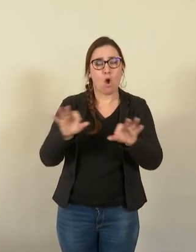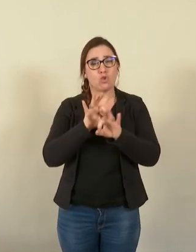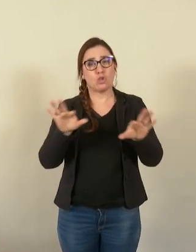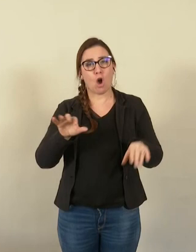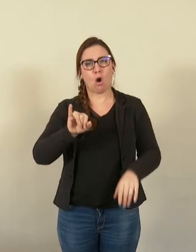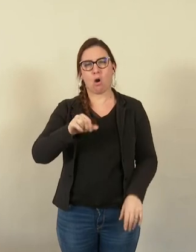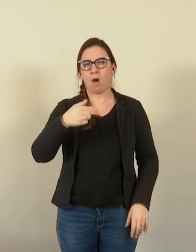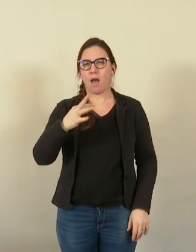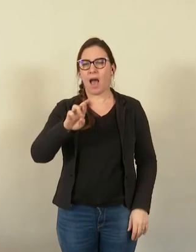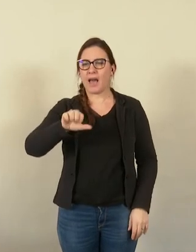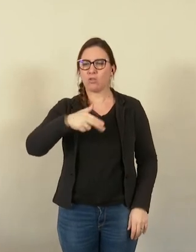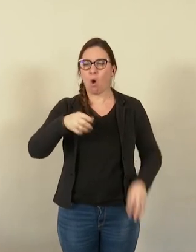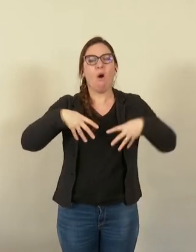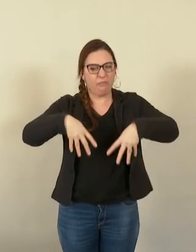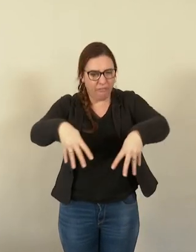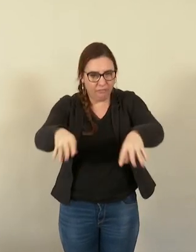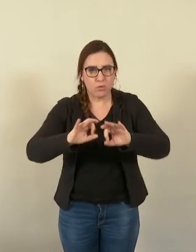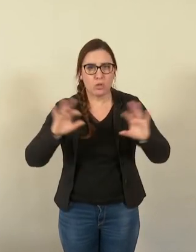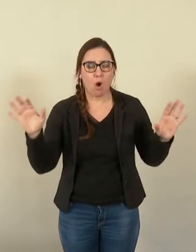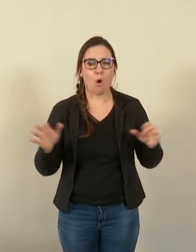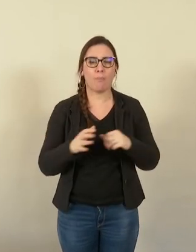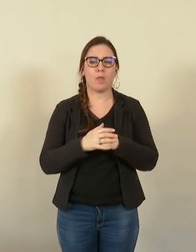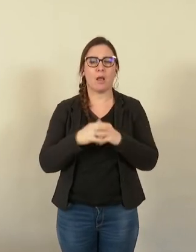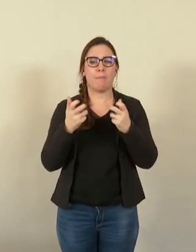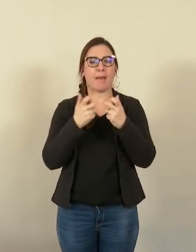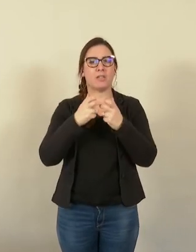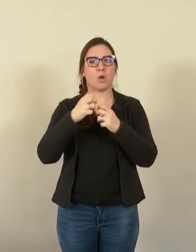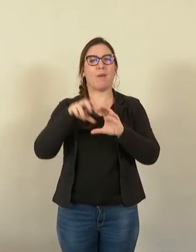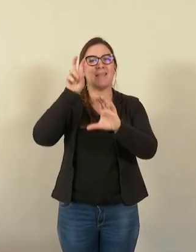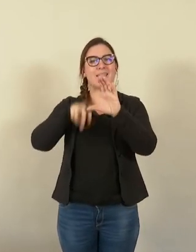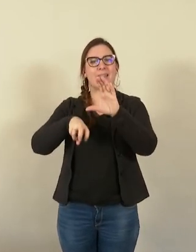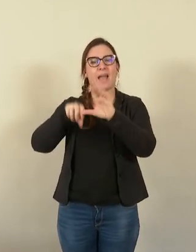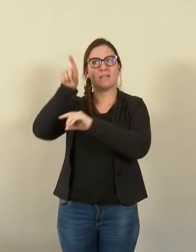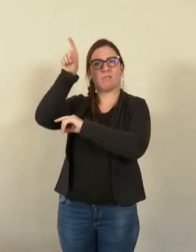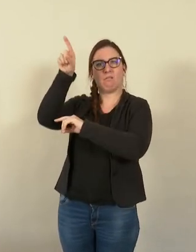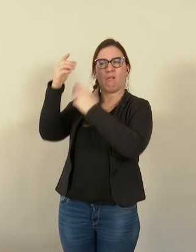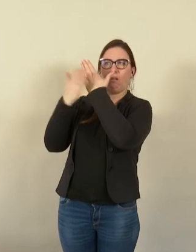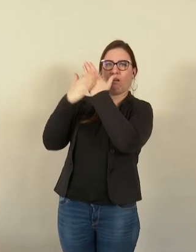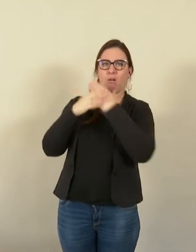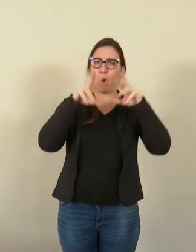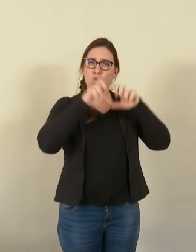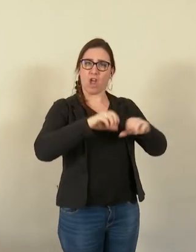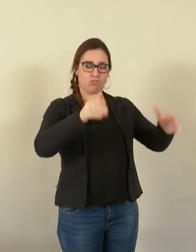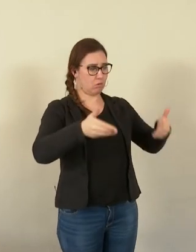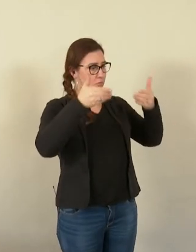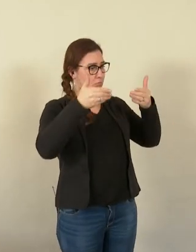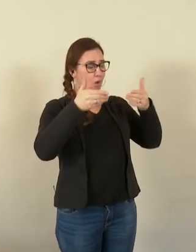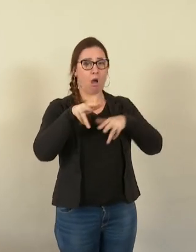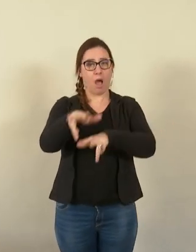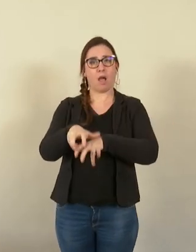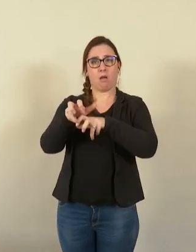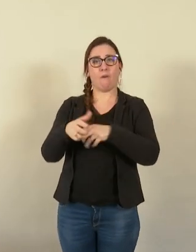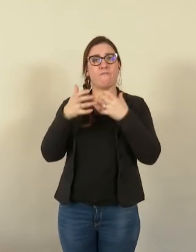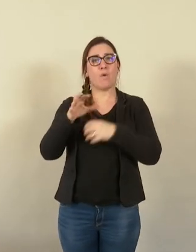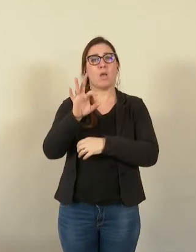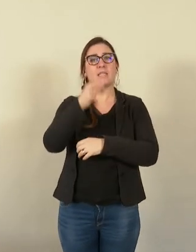les expériences qui ont été menées à grande échelle àchisé par exemple par le CNRS montre que une agriculture qui tient son objectif de réduction de